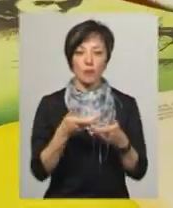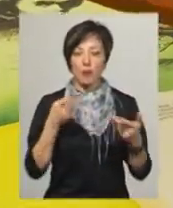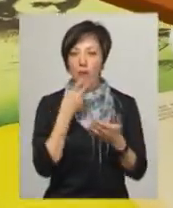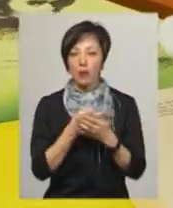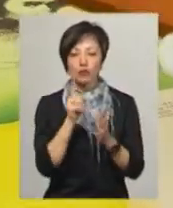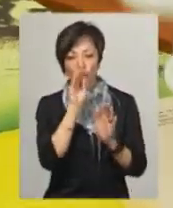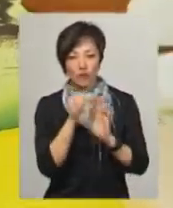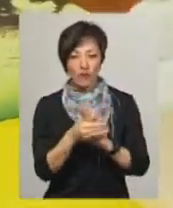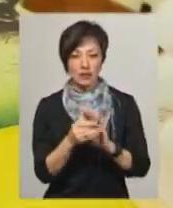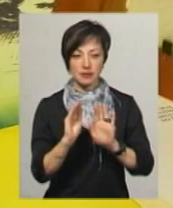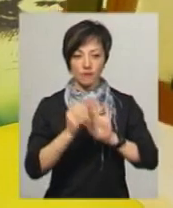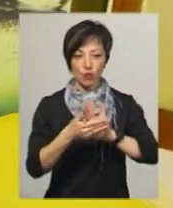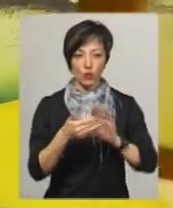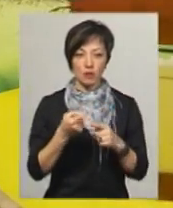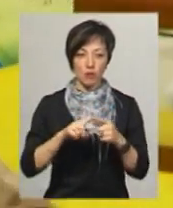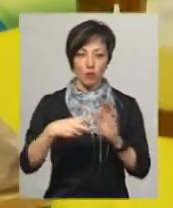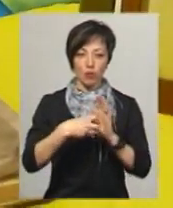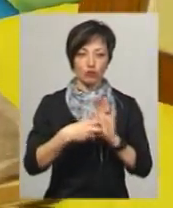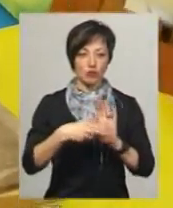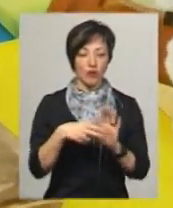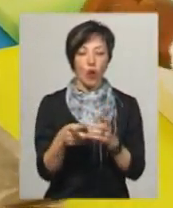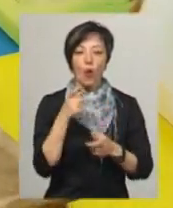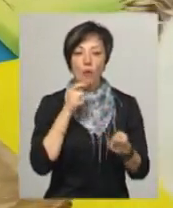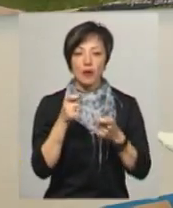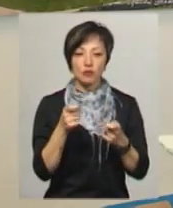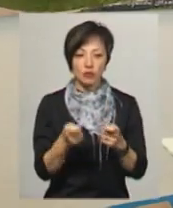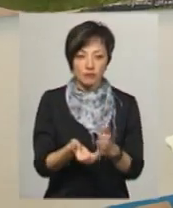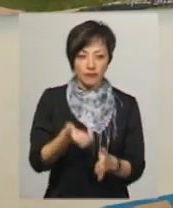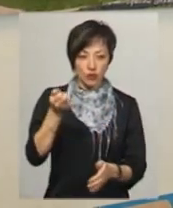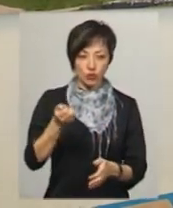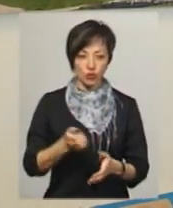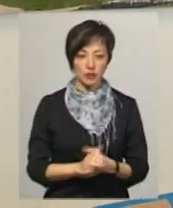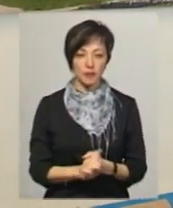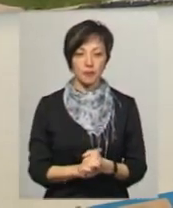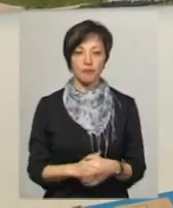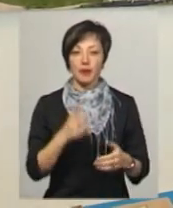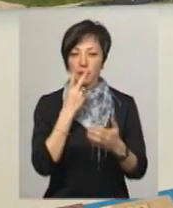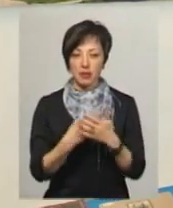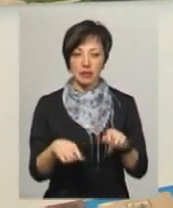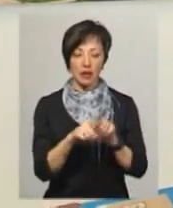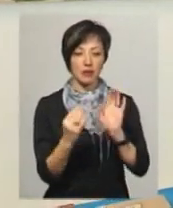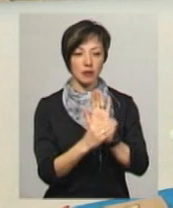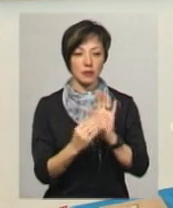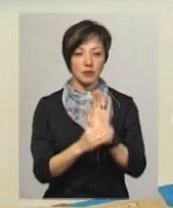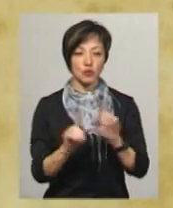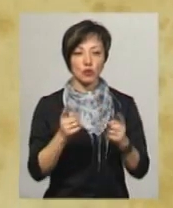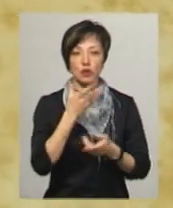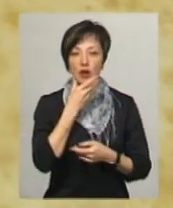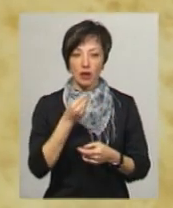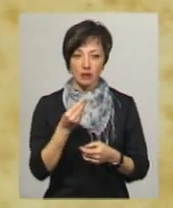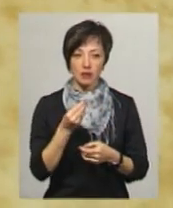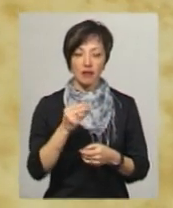що ховається за зворотнім боком поштівки, її обережно вилучили. Ось бачите, так написано дуже гарно.